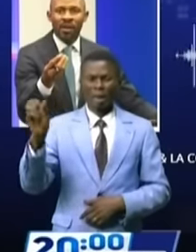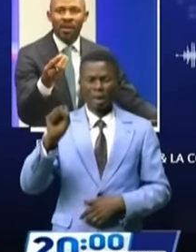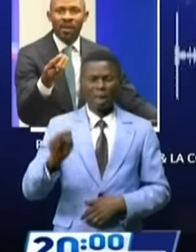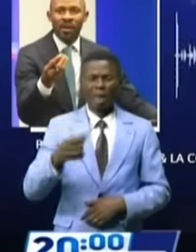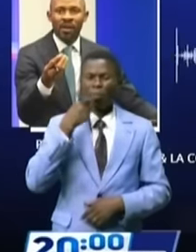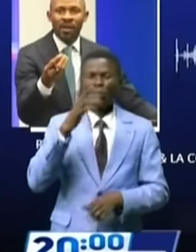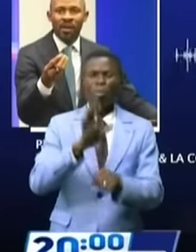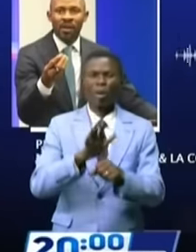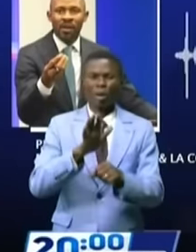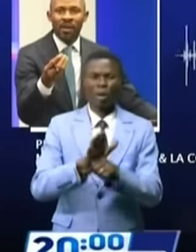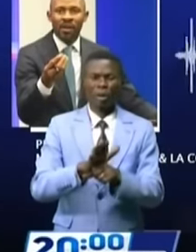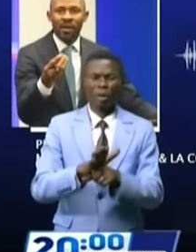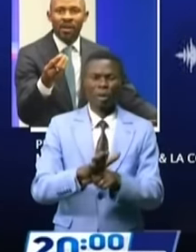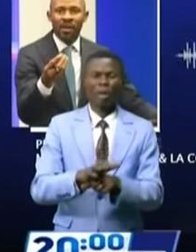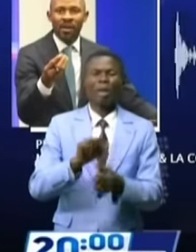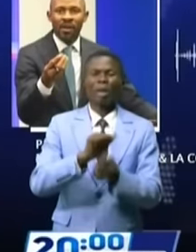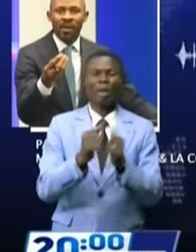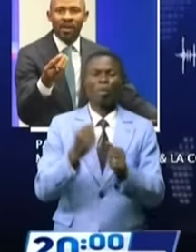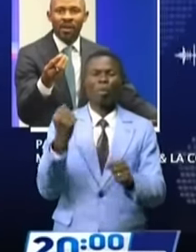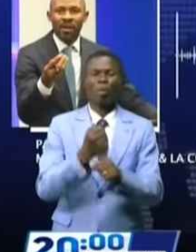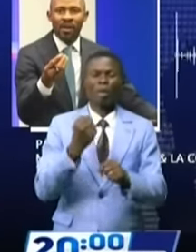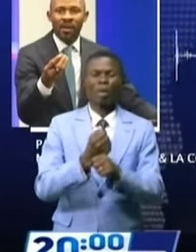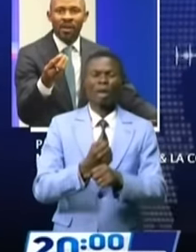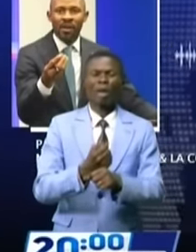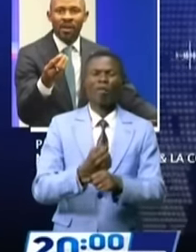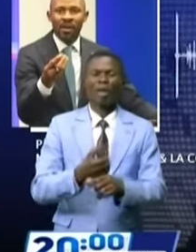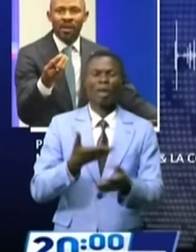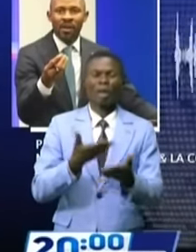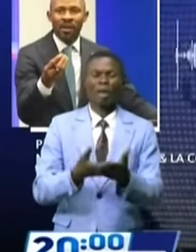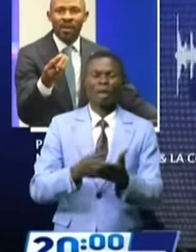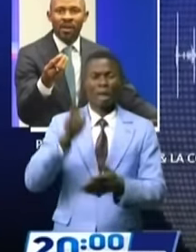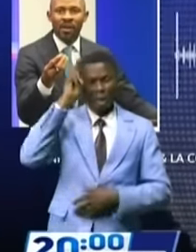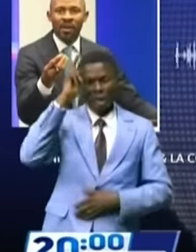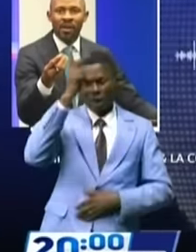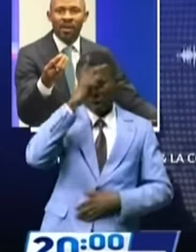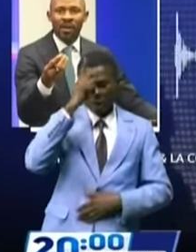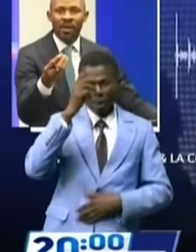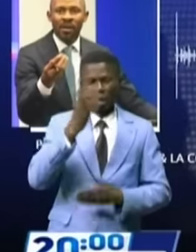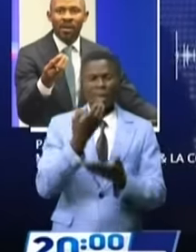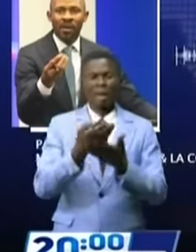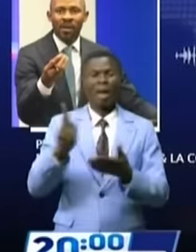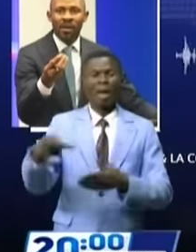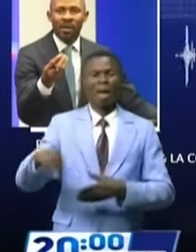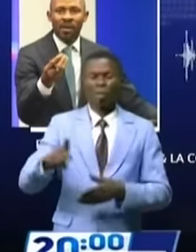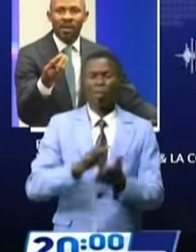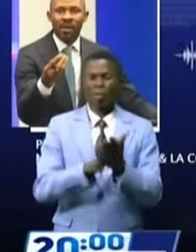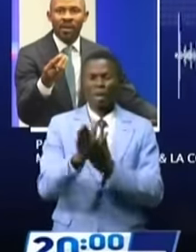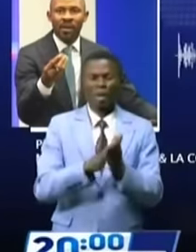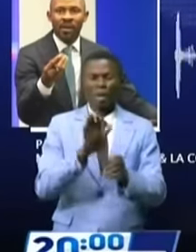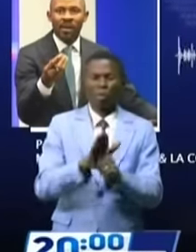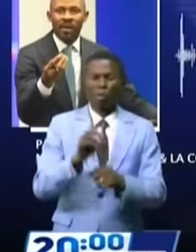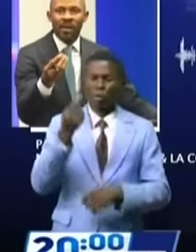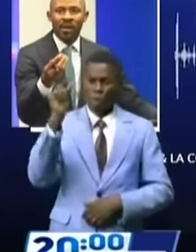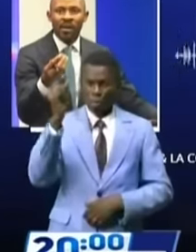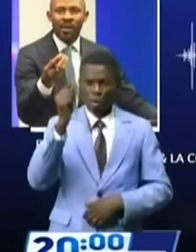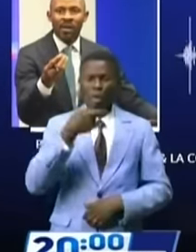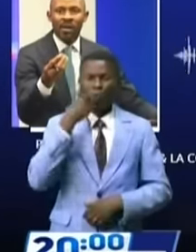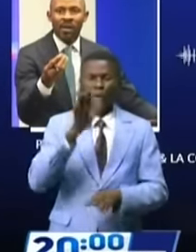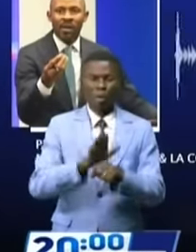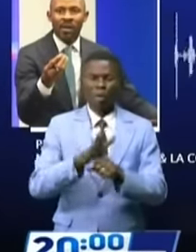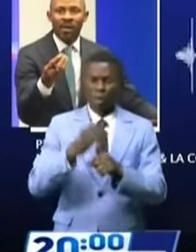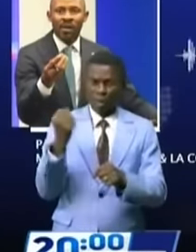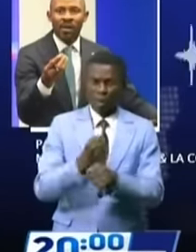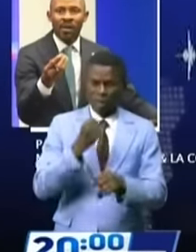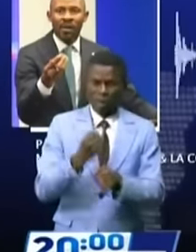beaucoup parlé de la sous-traitance. Vous savez que nous sommes au Katanga, l'ex-Katanga, une province essentiellement minière. Il a beaucoup parlé du